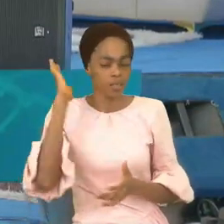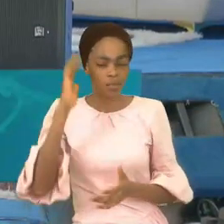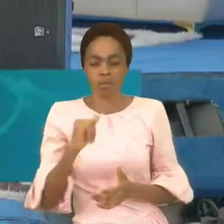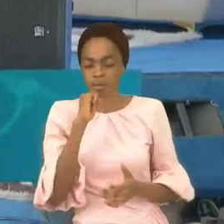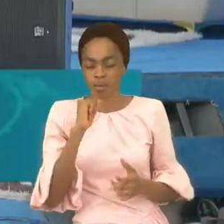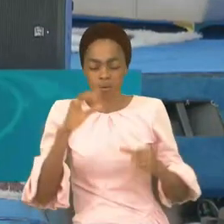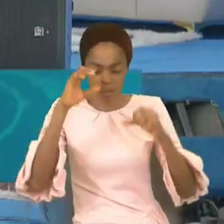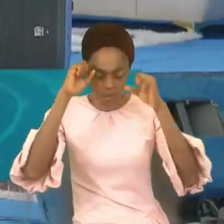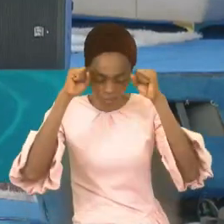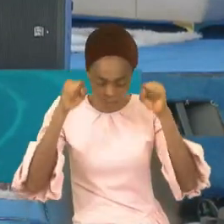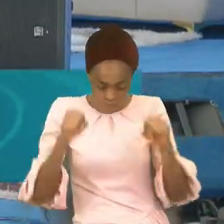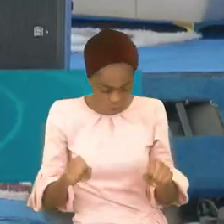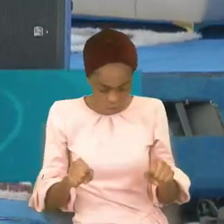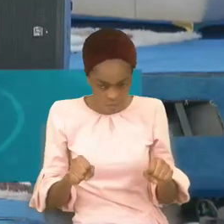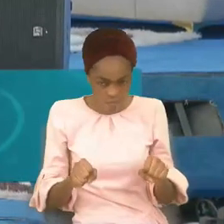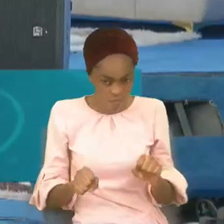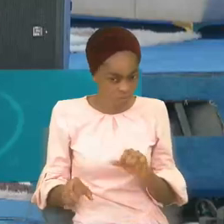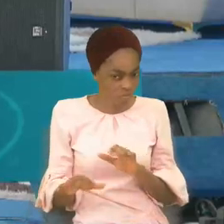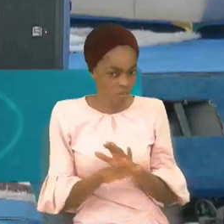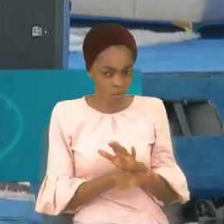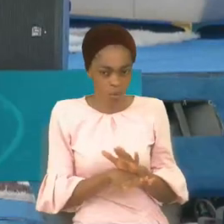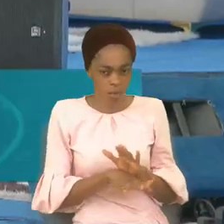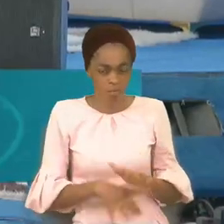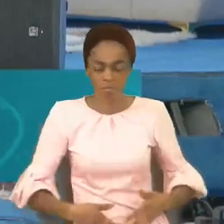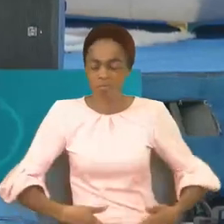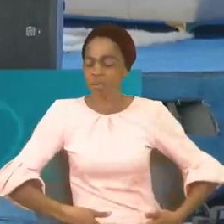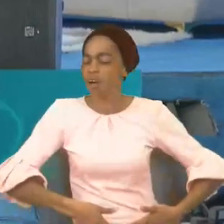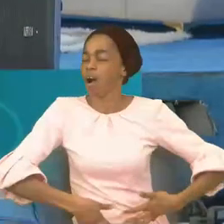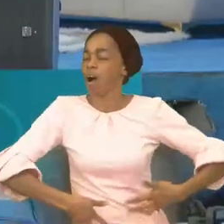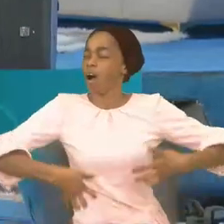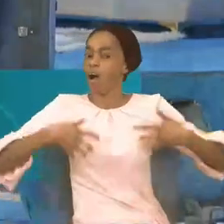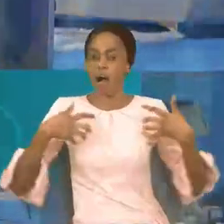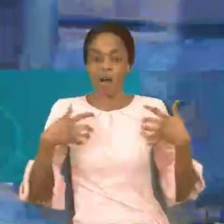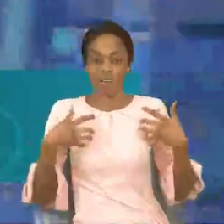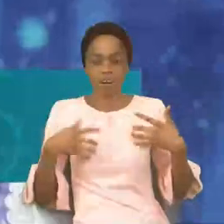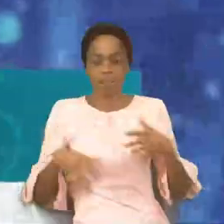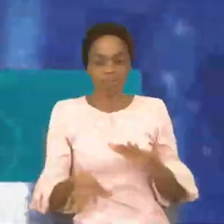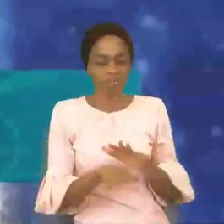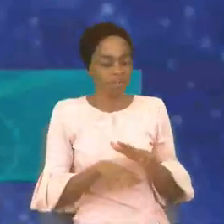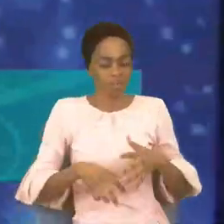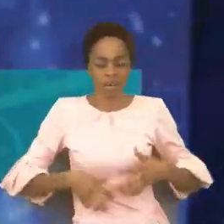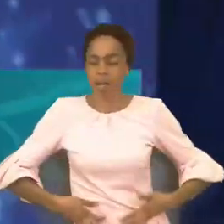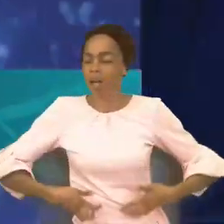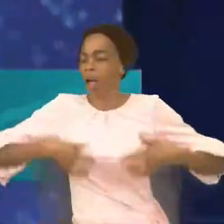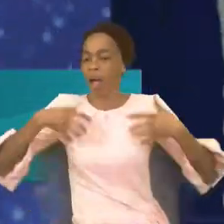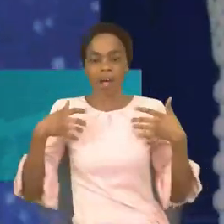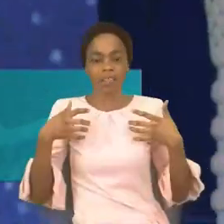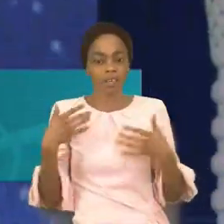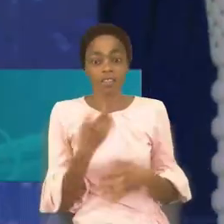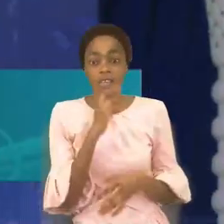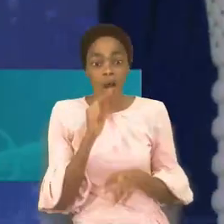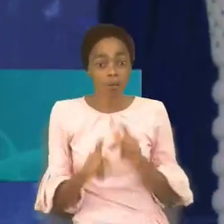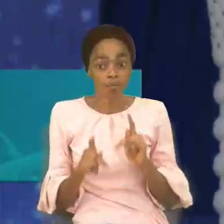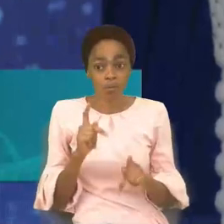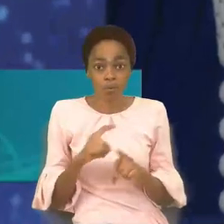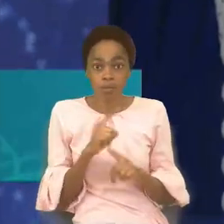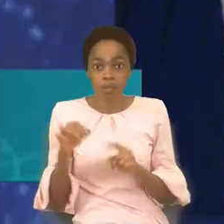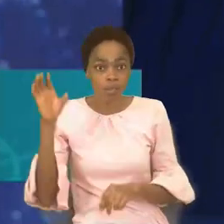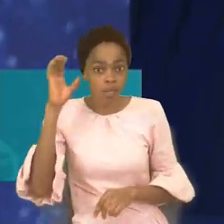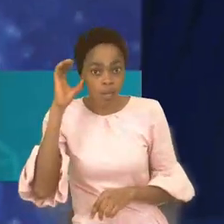qui ne se prosterne pas sous la fureur. Sous la fureur, il y a des gens, quand